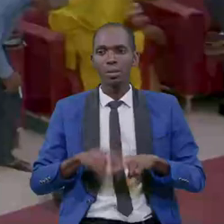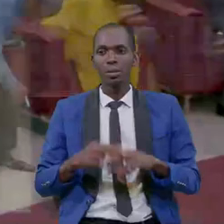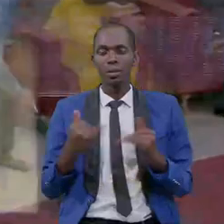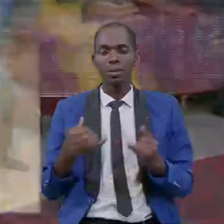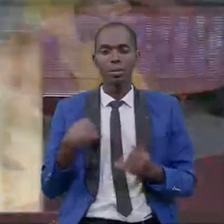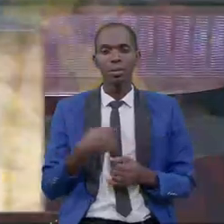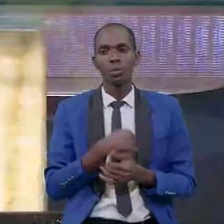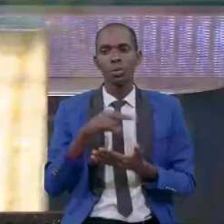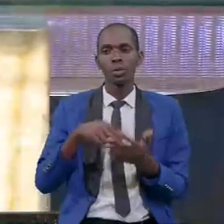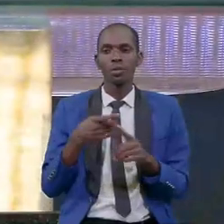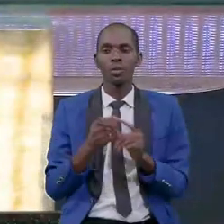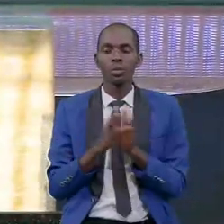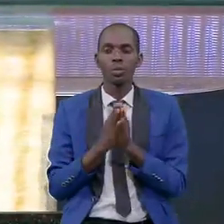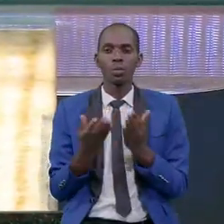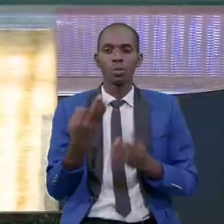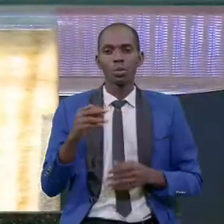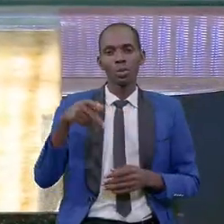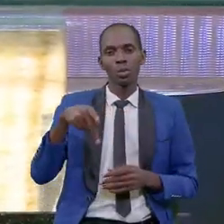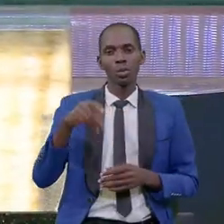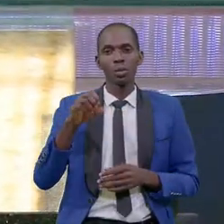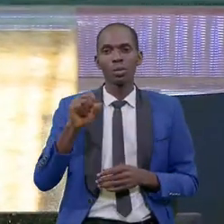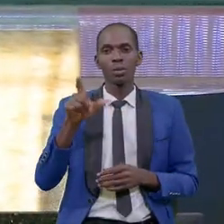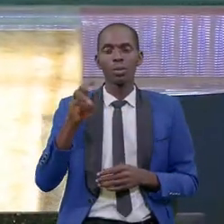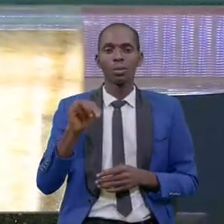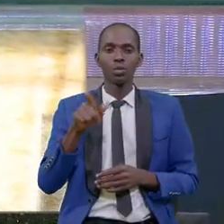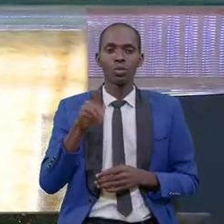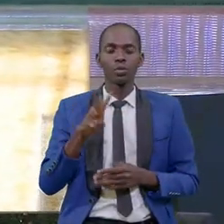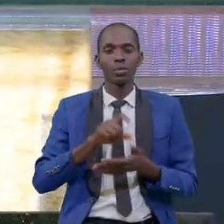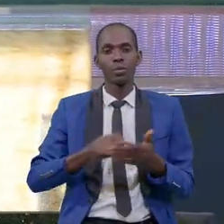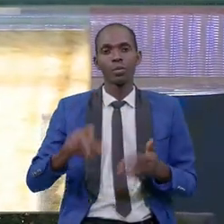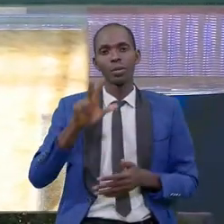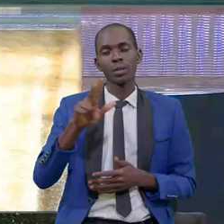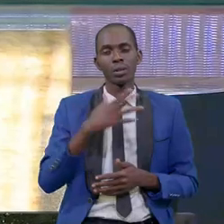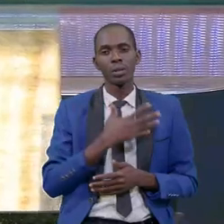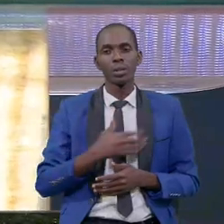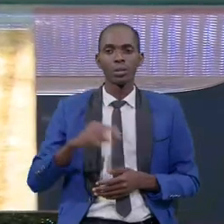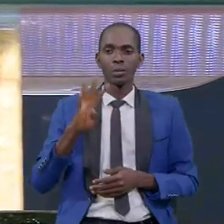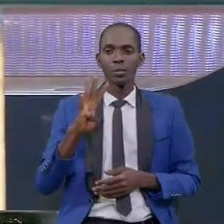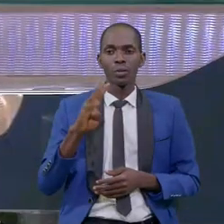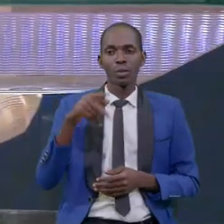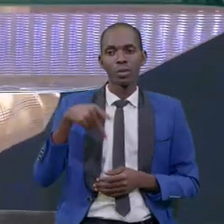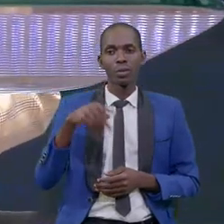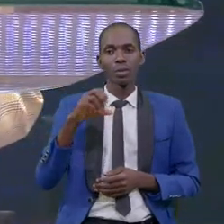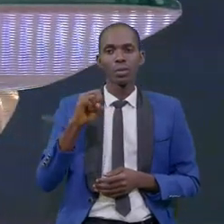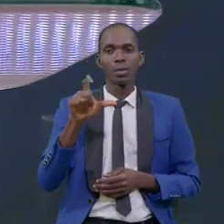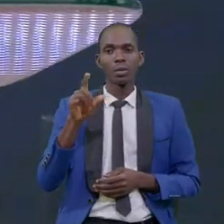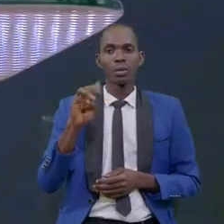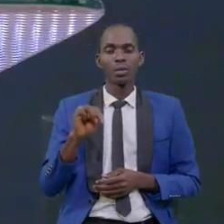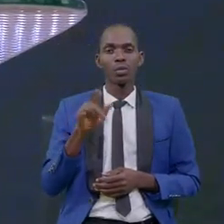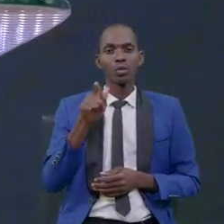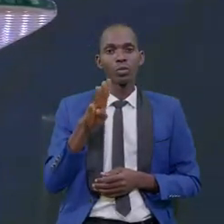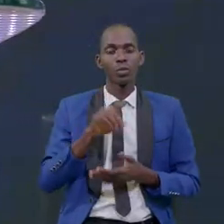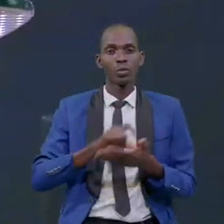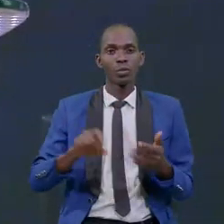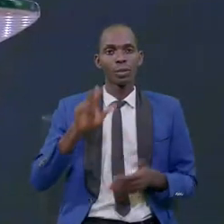Merci beaucoup. Nous allons au psaume 24. Je lis verset 3 au verset 4. Psaume